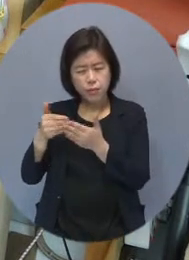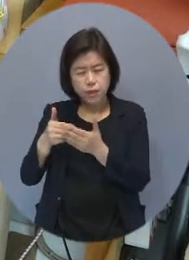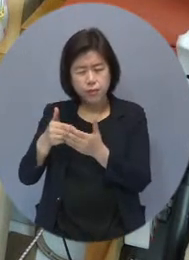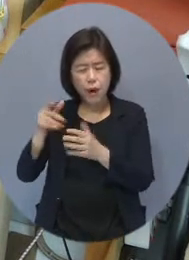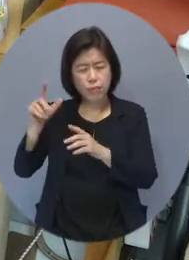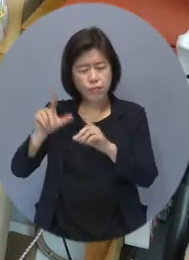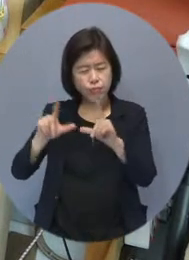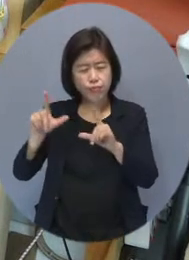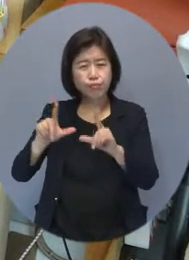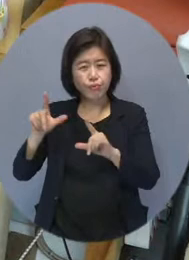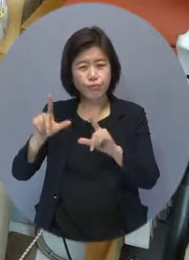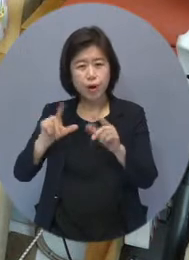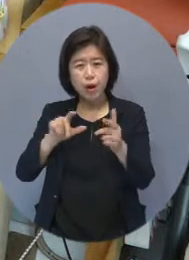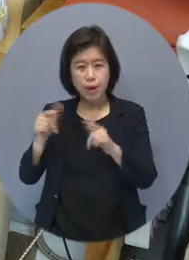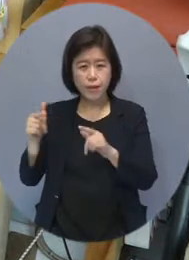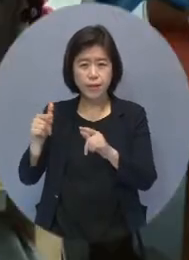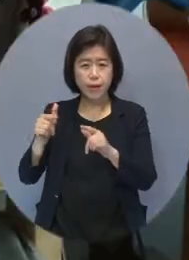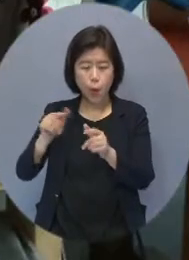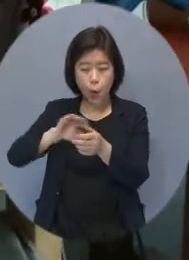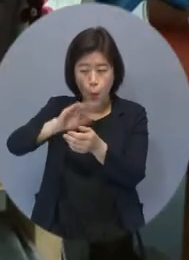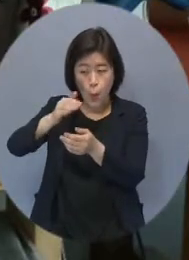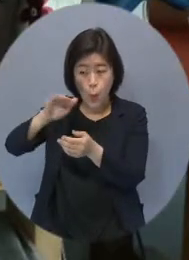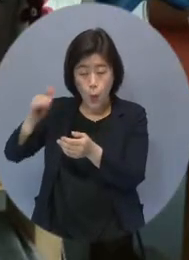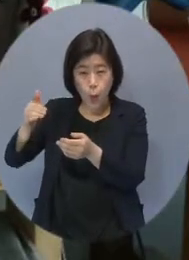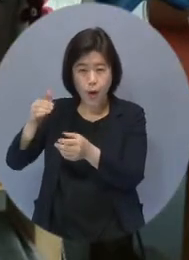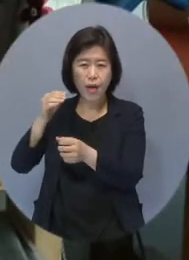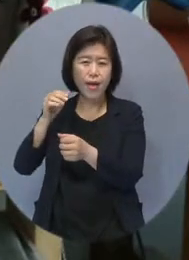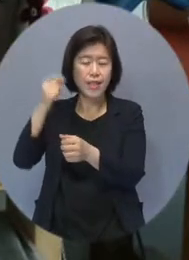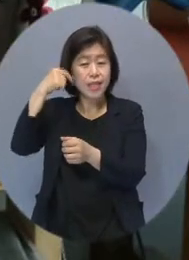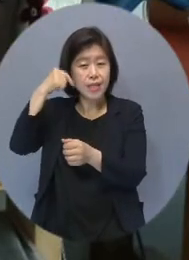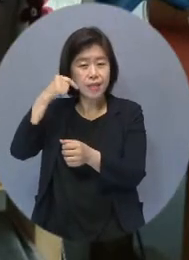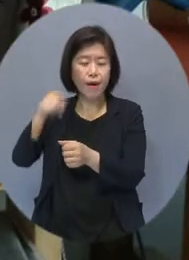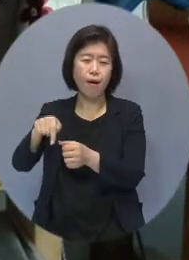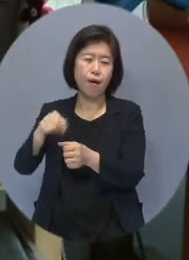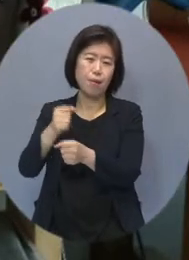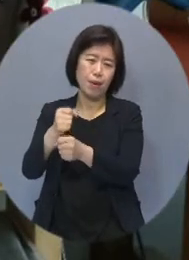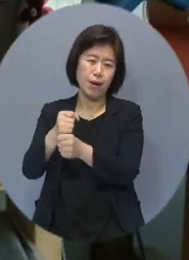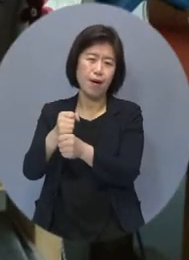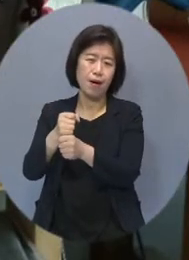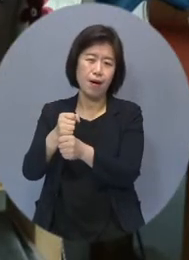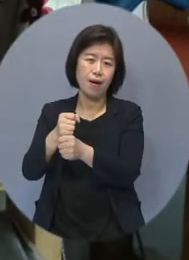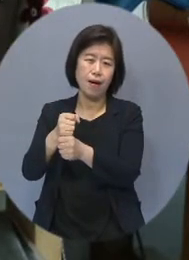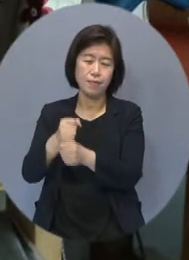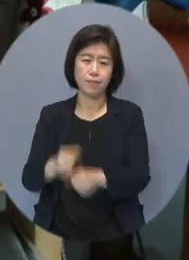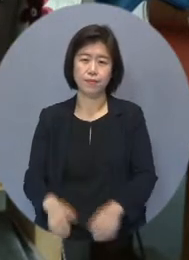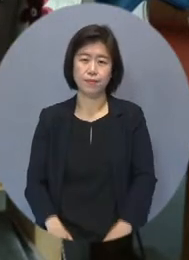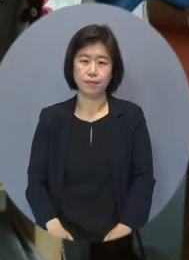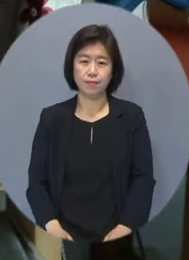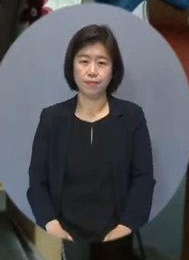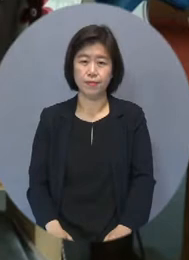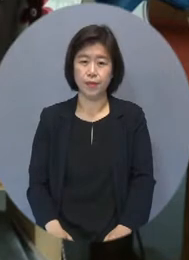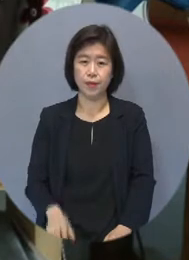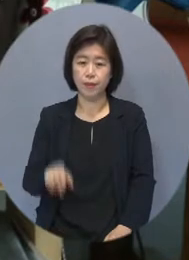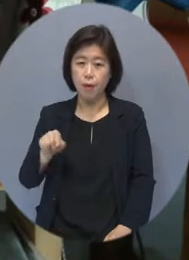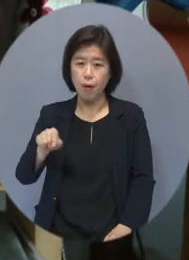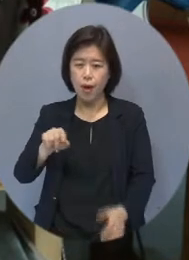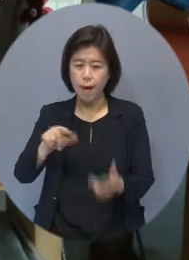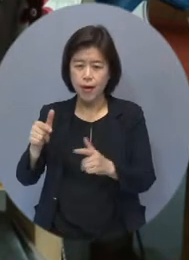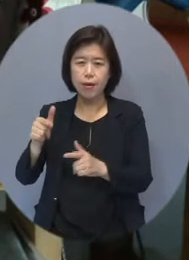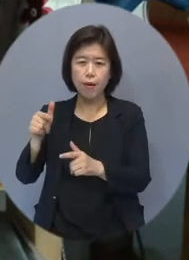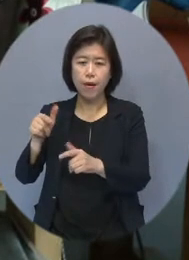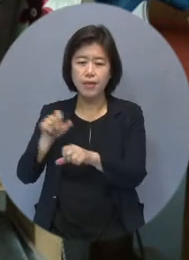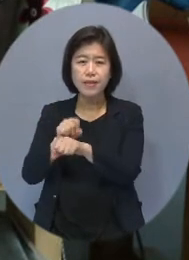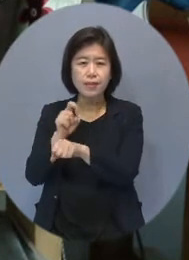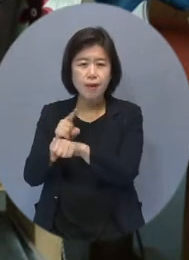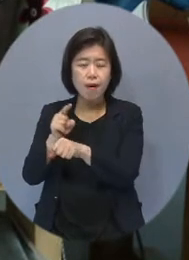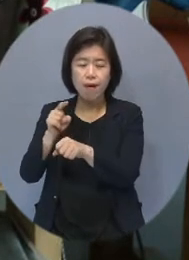것들을 입체적으로 표현을 해서 그 사물에 대한 고유의 재질 같은 경우도 책에 담아서 이 아이들이